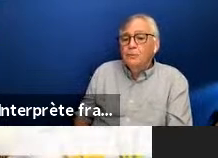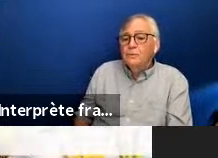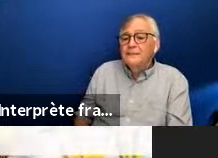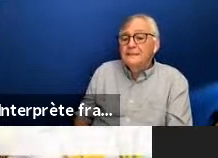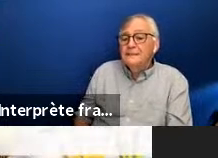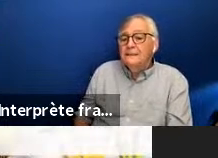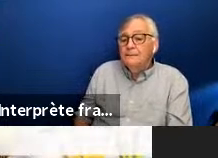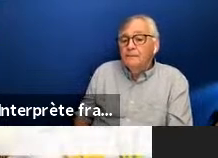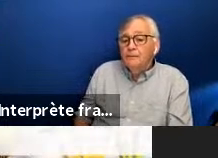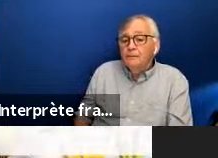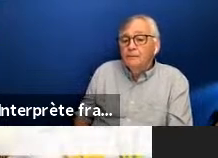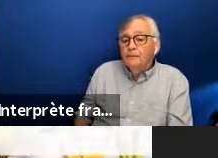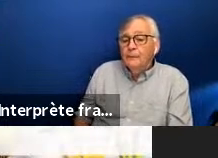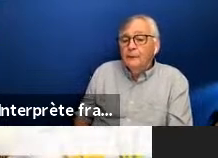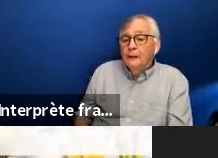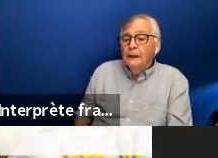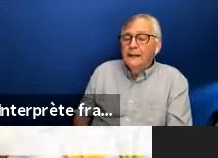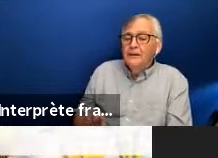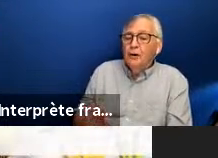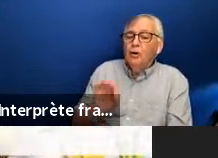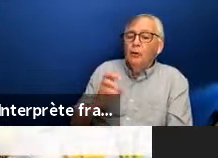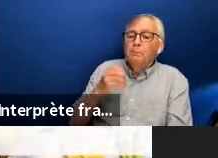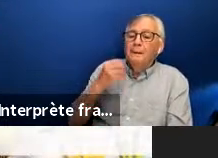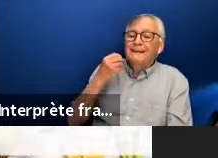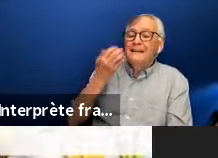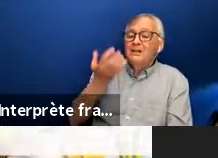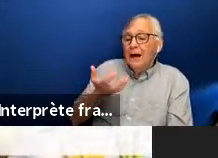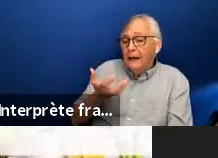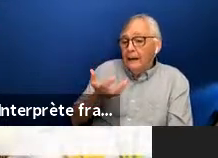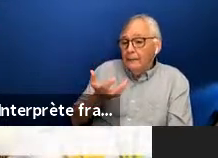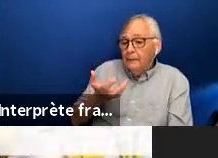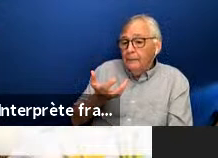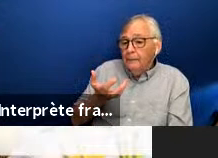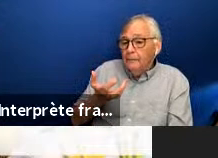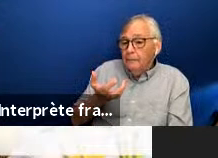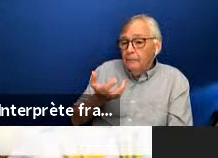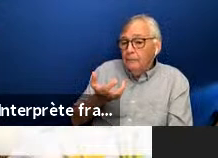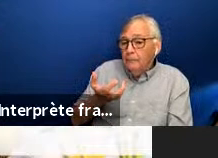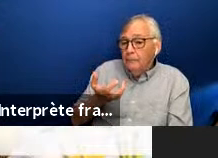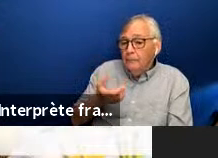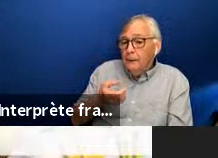Malentendant, c'est aussi quelqu'un qui a une perte légère.